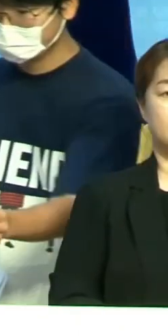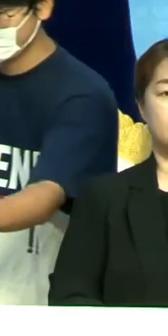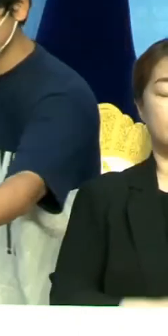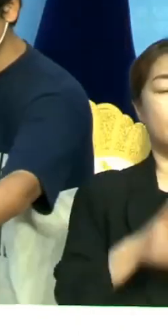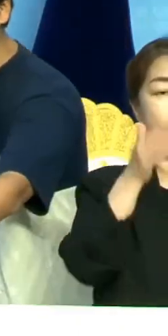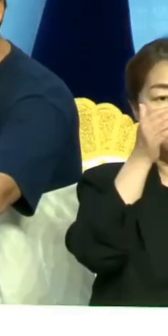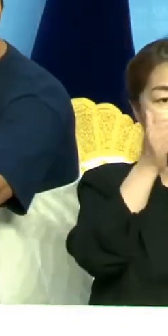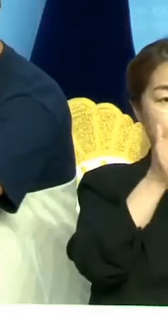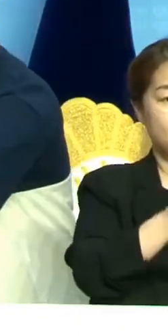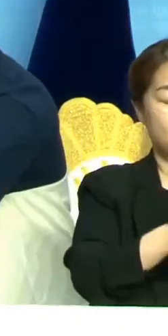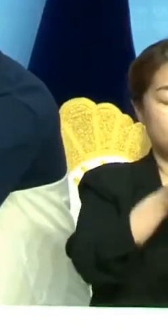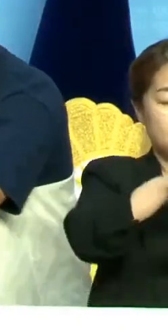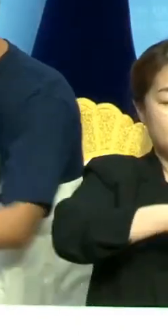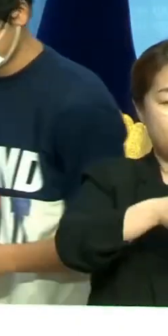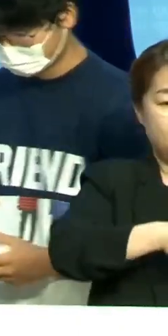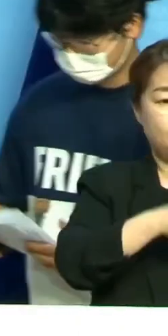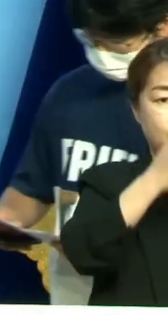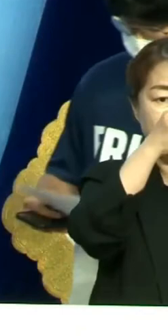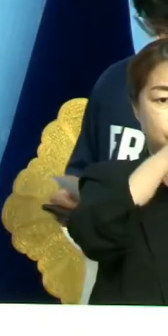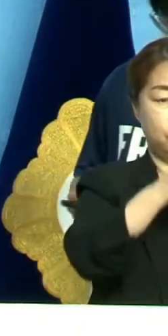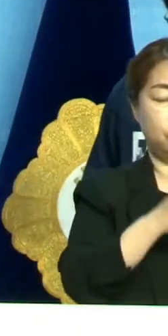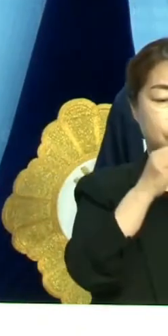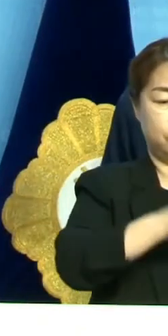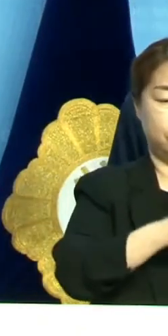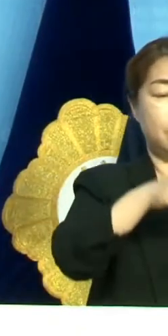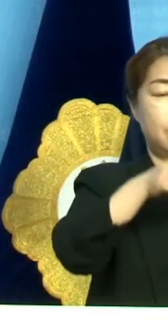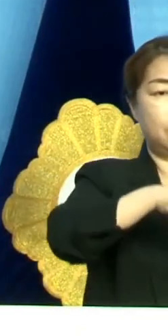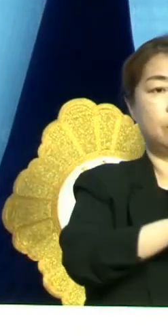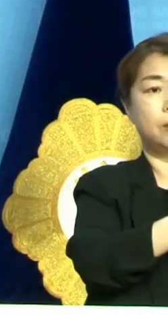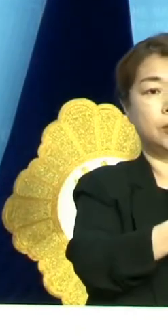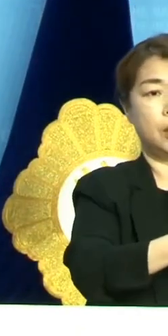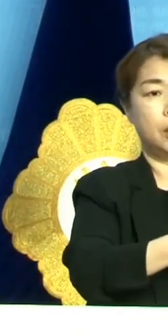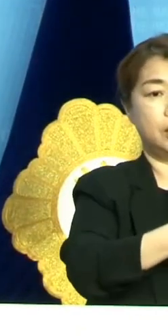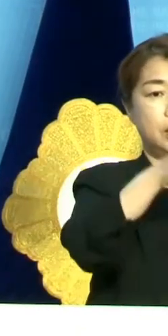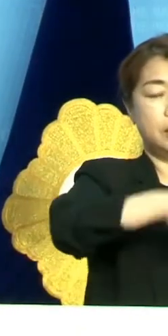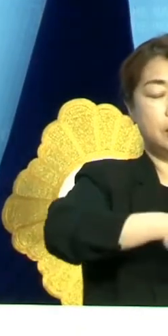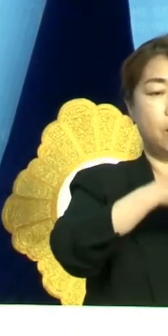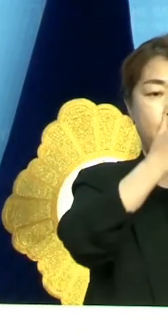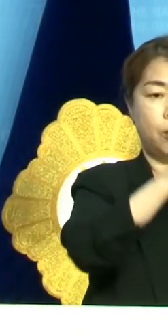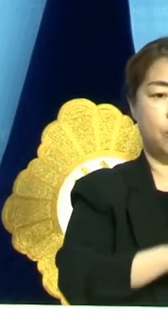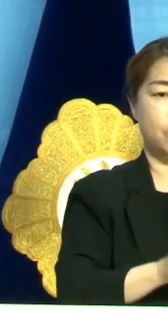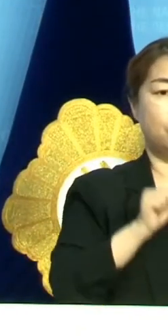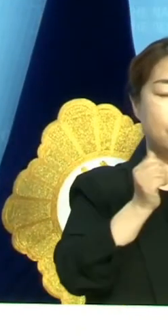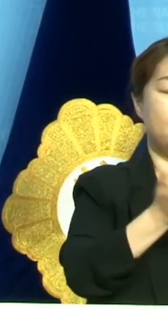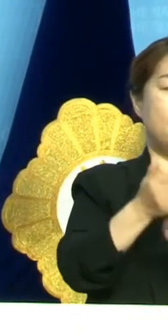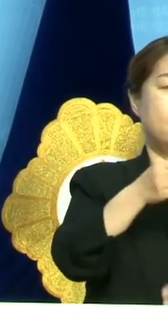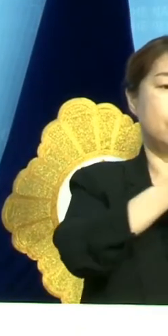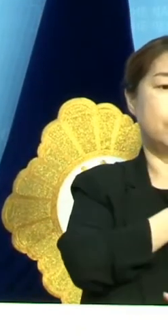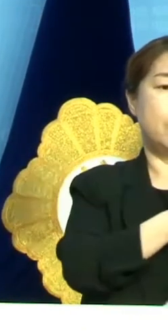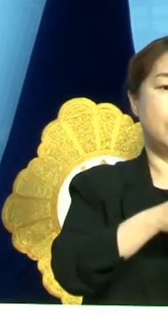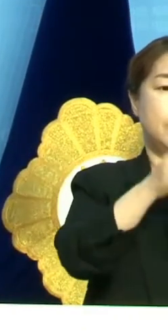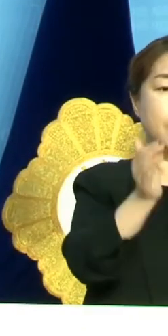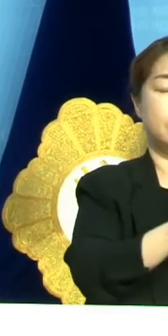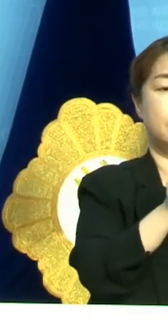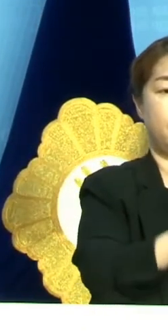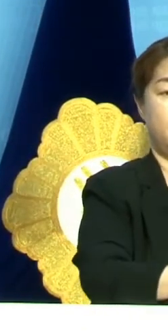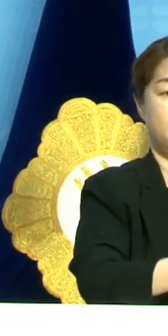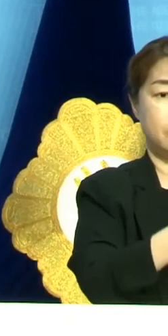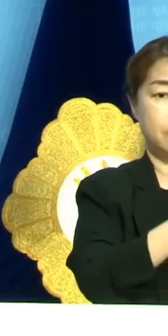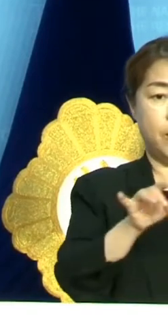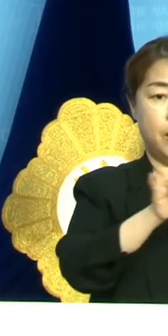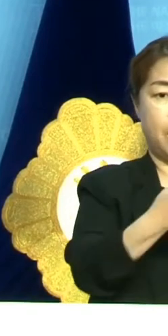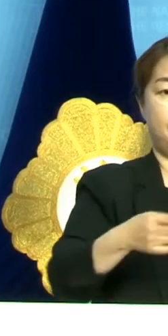4 마지막으로 기자회견문 낭독을 하도록 하겠습니다 기 자 회 견 문 은 운동 본부 소속 단체 대표자 세 분께서